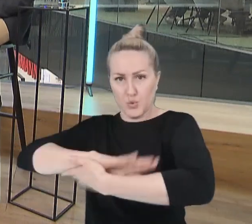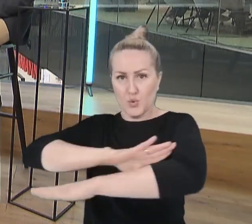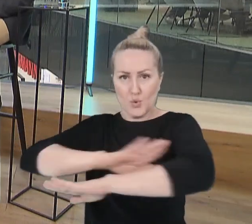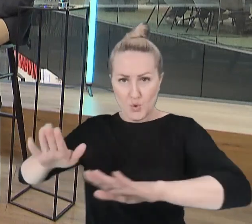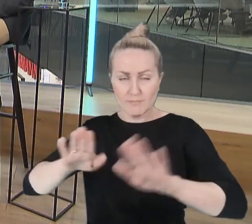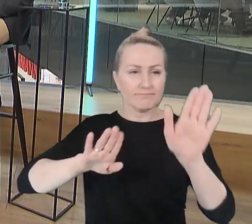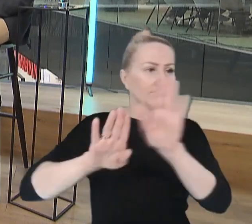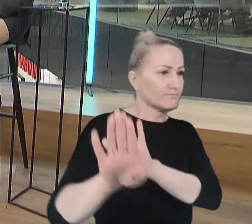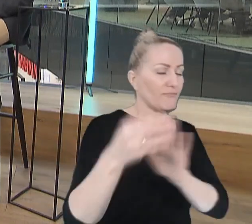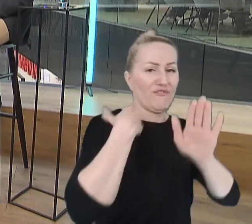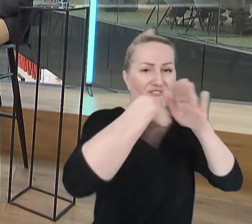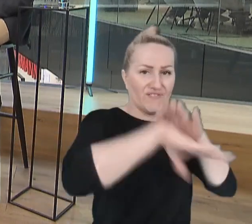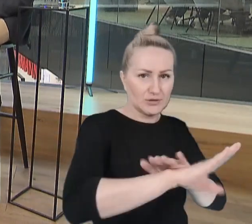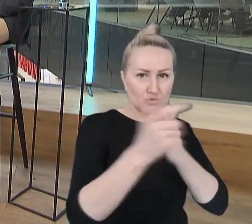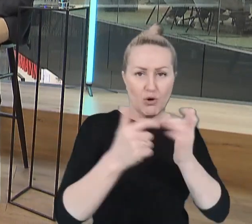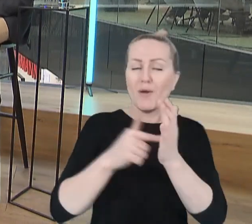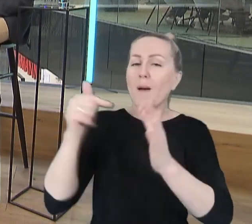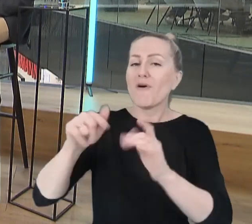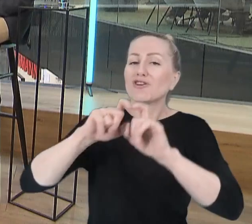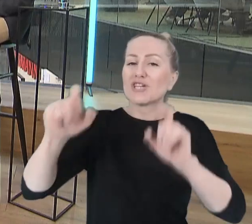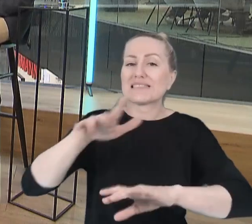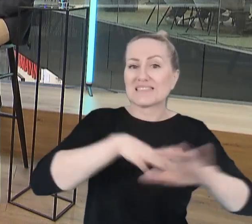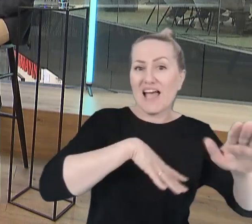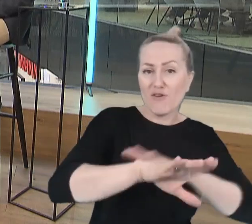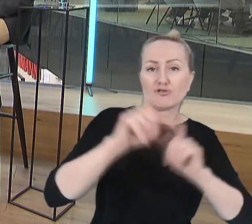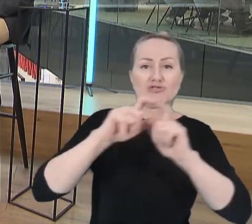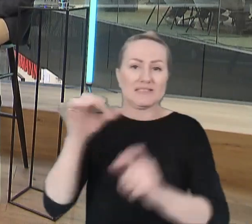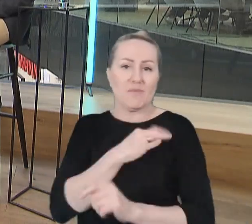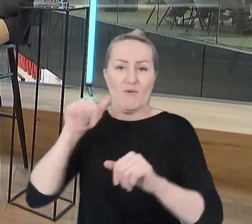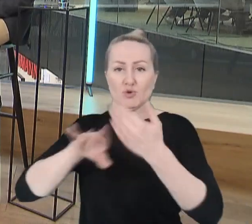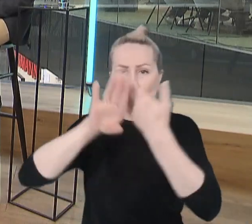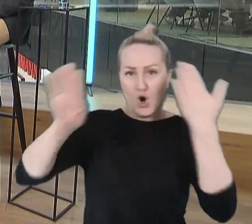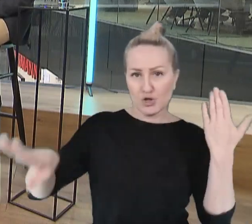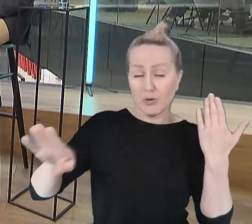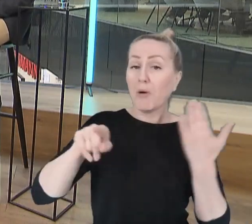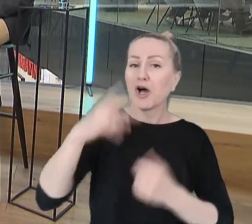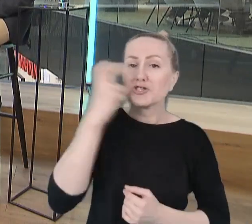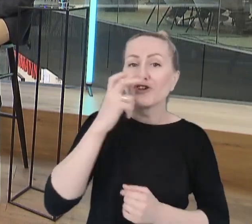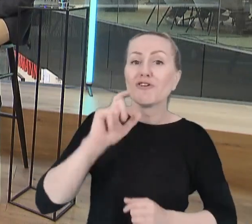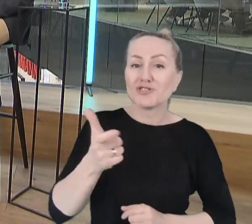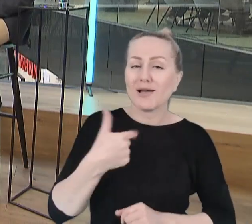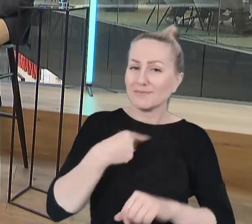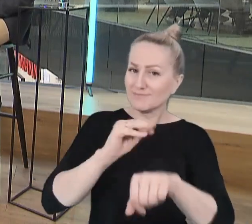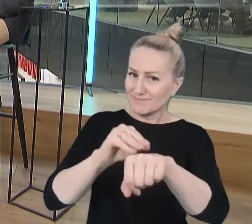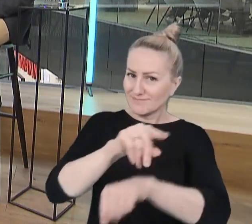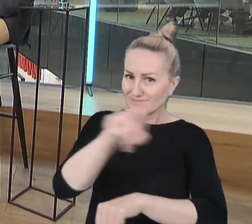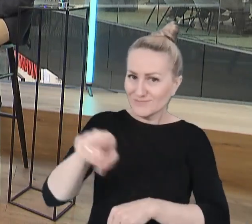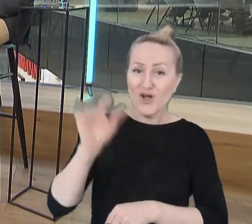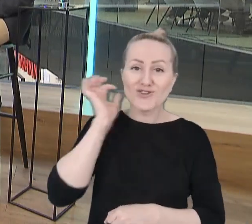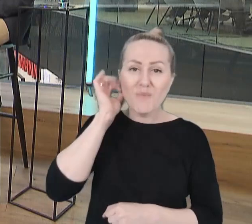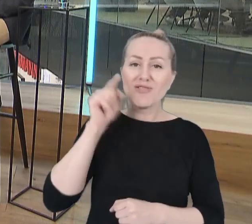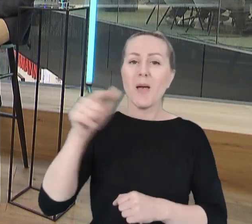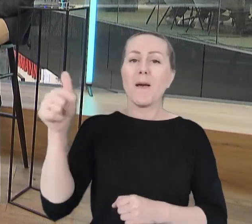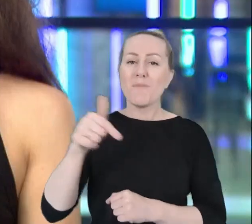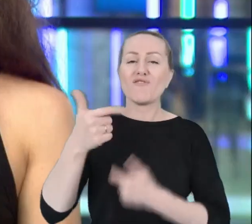oddzielać ten czas zawodowy od czasu prywatnego. I tutaj ciekawa rzecz, zaadresuję ją, że kobiety powinny na przykład spać